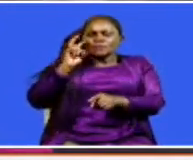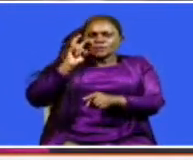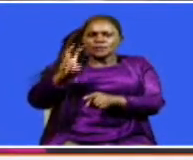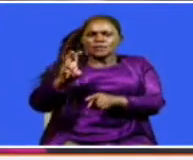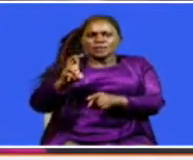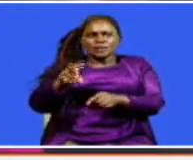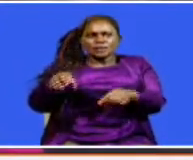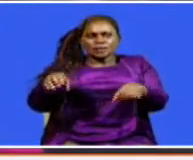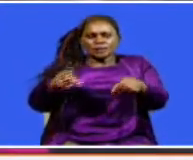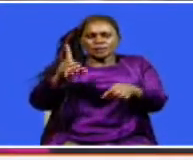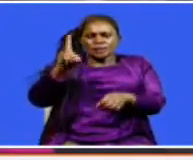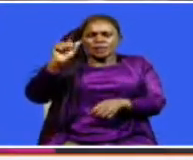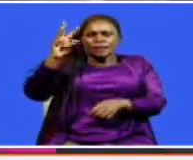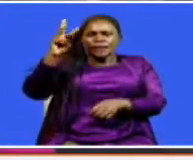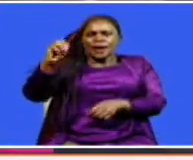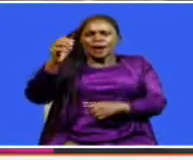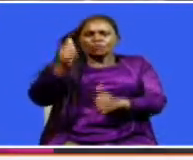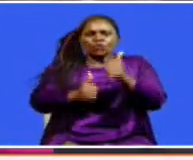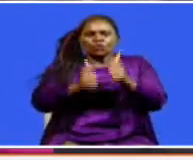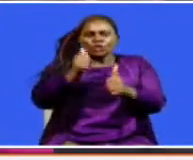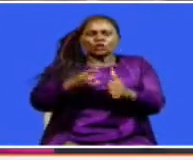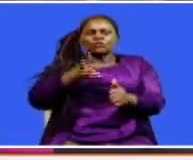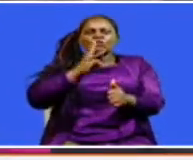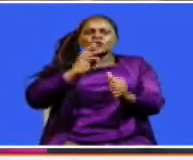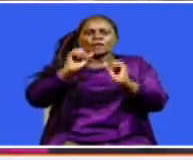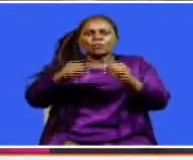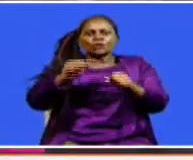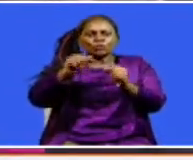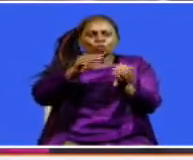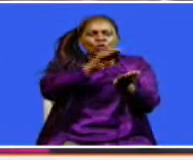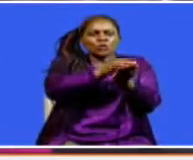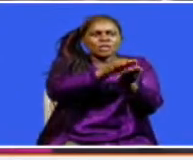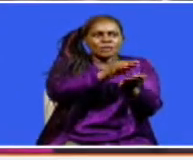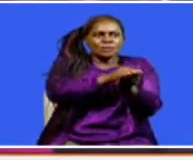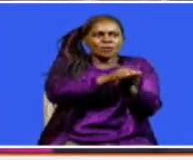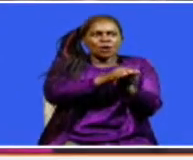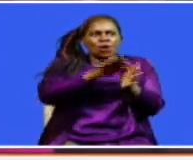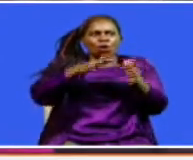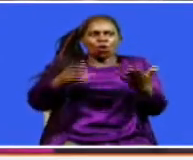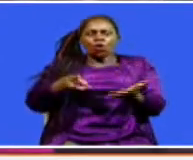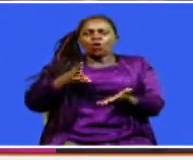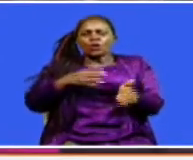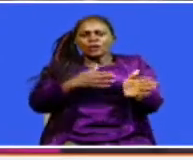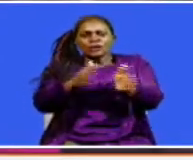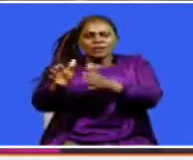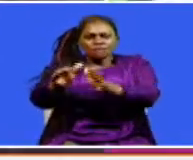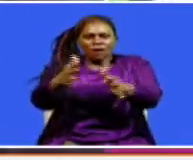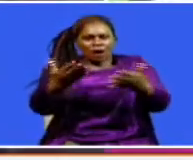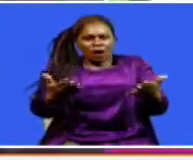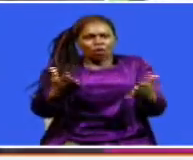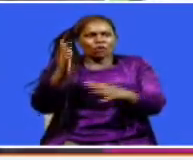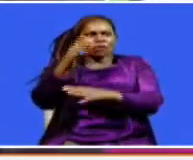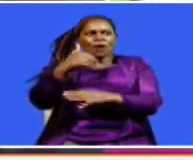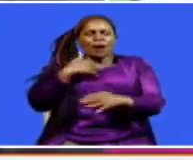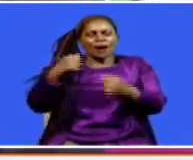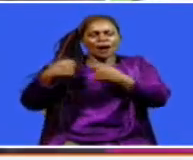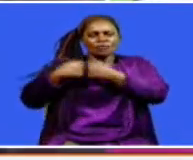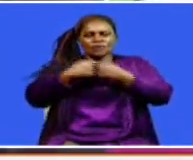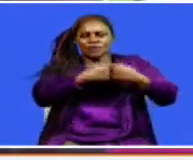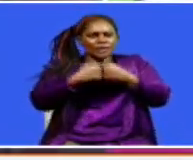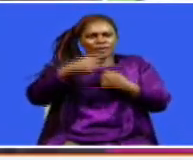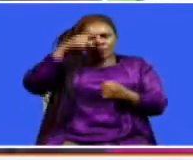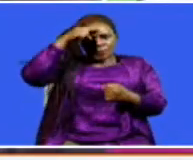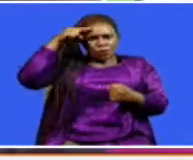ni dams gani ambazo hii maji naweza pelekwa huko, ama mito ama kule kwa msitu. Tuko na changamoto